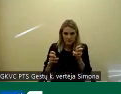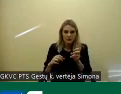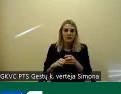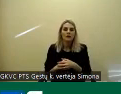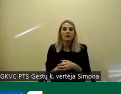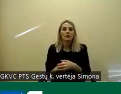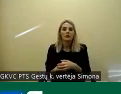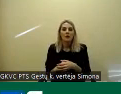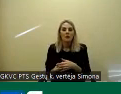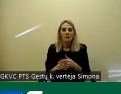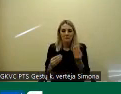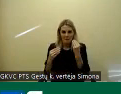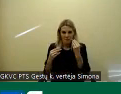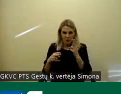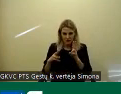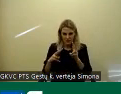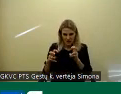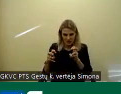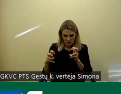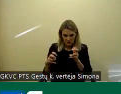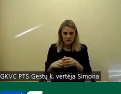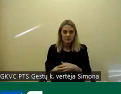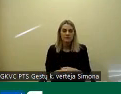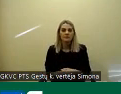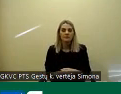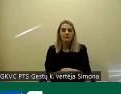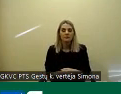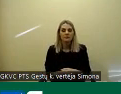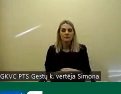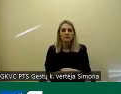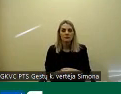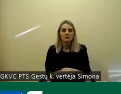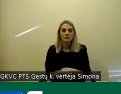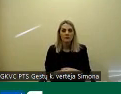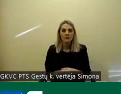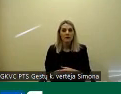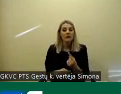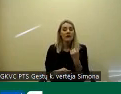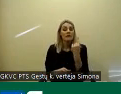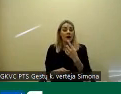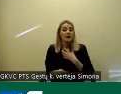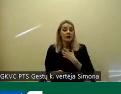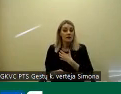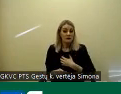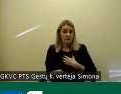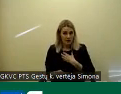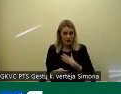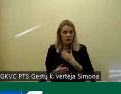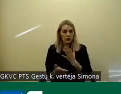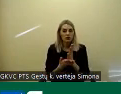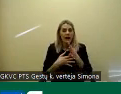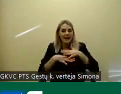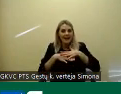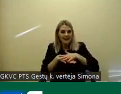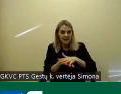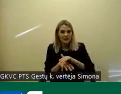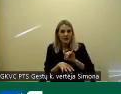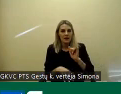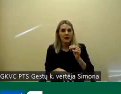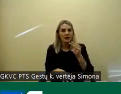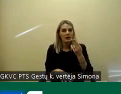dalyko specifiką. Taip pat vienas iš kriterijų yra ir integralumas,